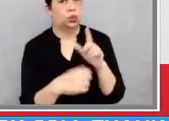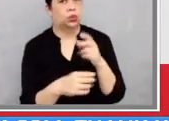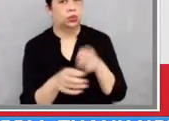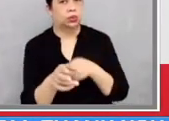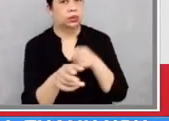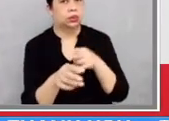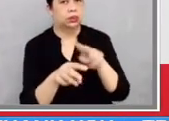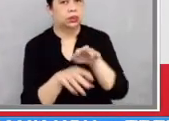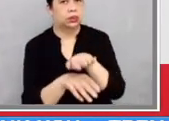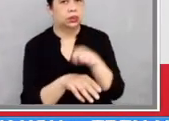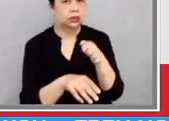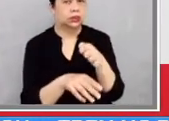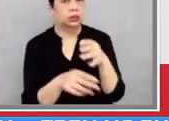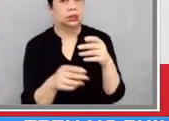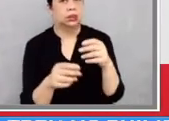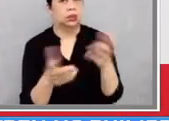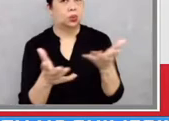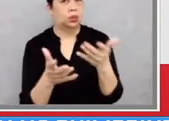at nasaan po siya ngayon?